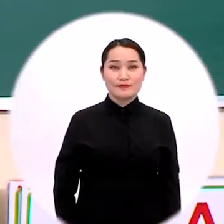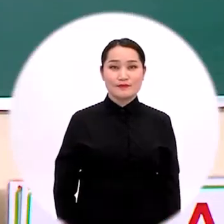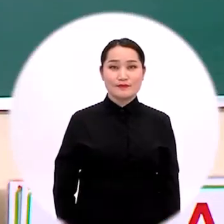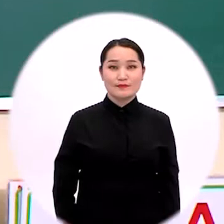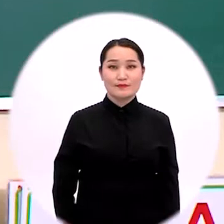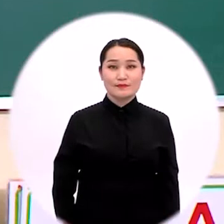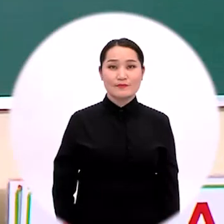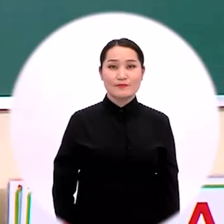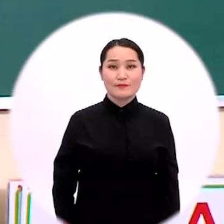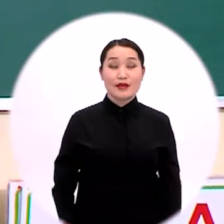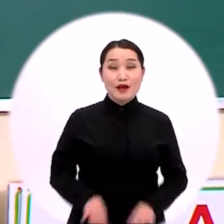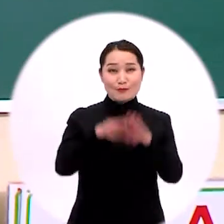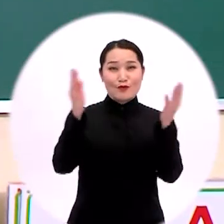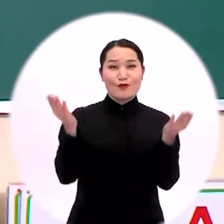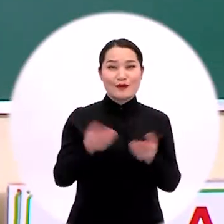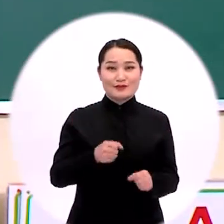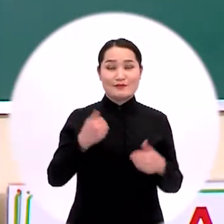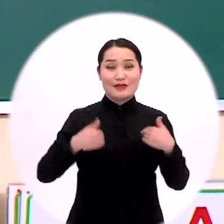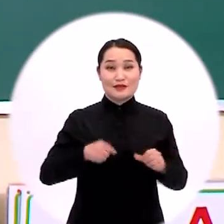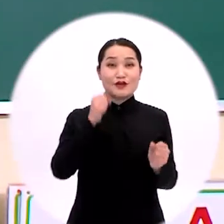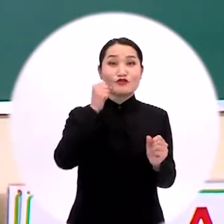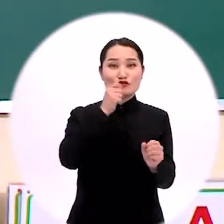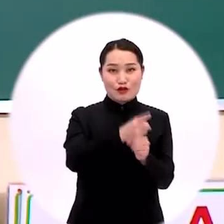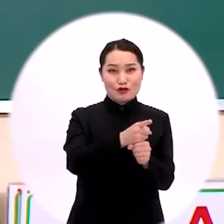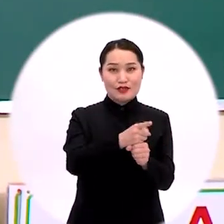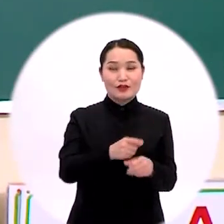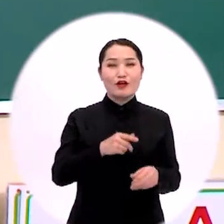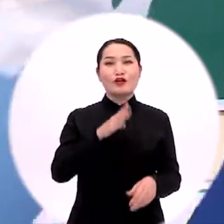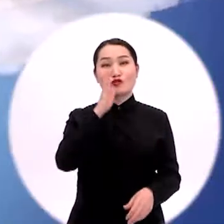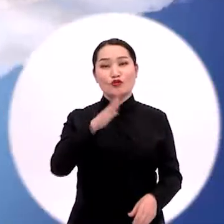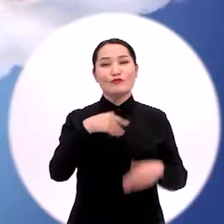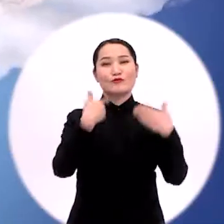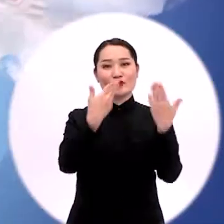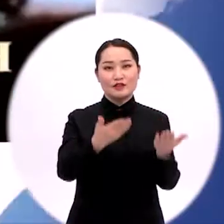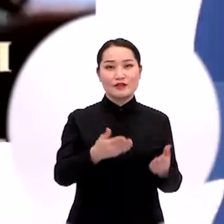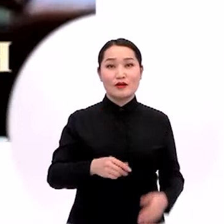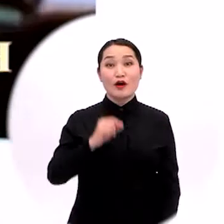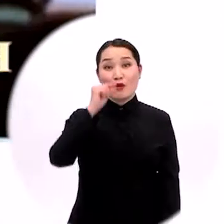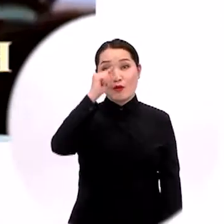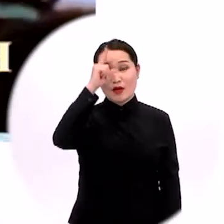Тэгвэл бүгдээрээ энэ бүх багш нартаа зориулаад дараагийн дугаараа бэлэг барья.